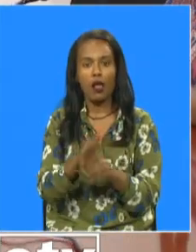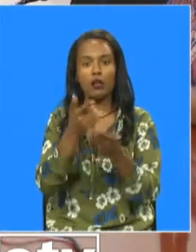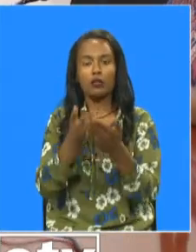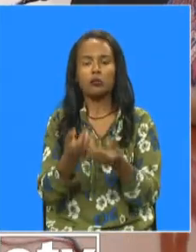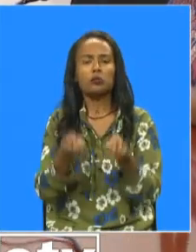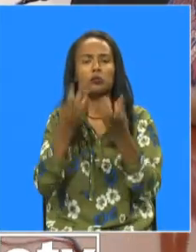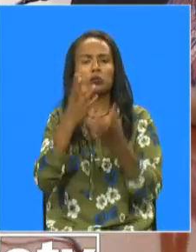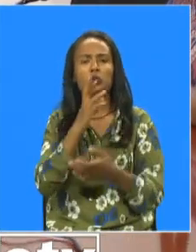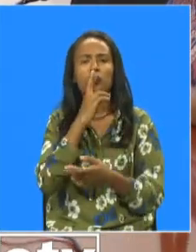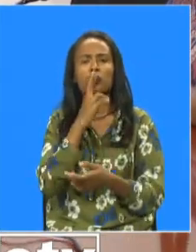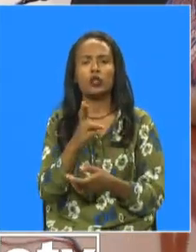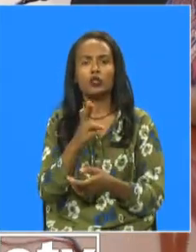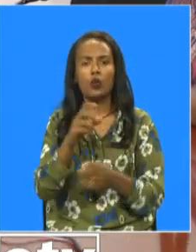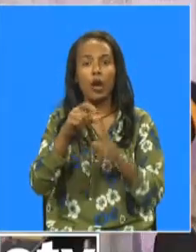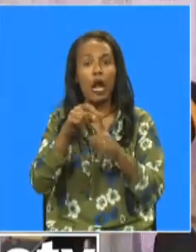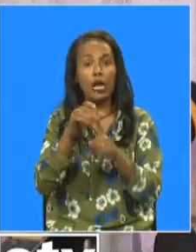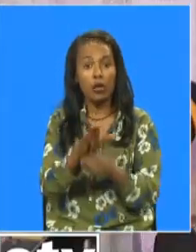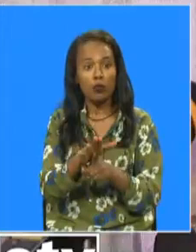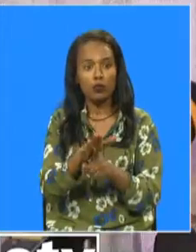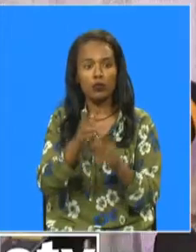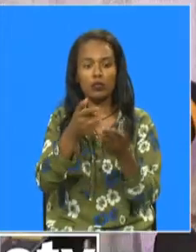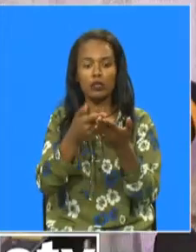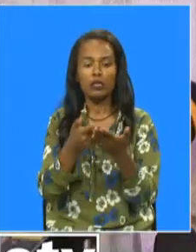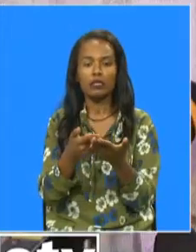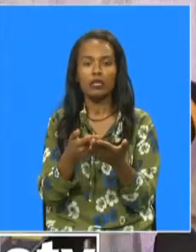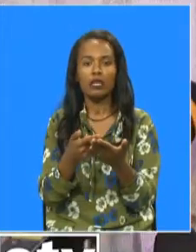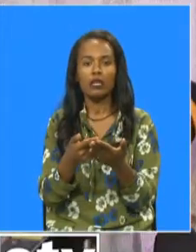ብዙ ናቸው ቃል የገቡት። እነዚህ